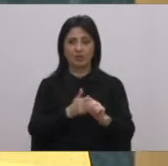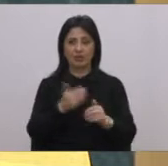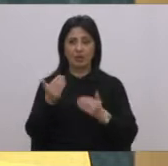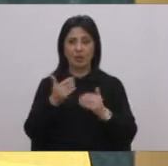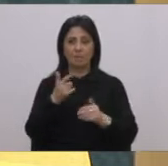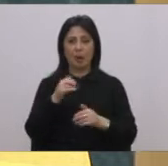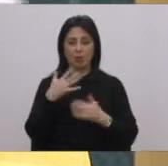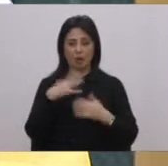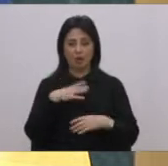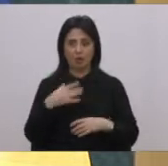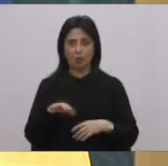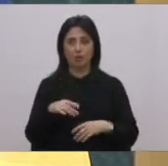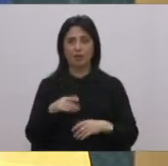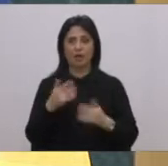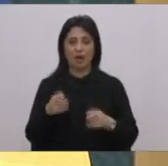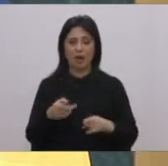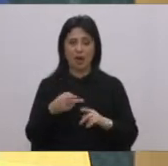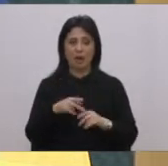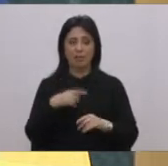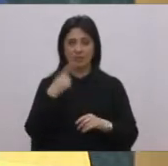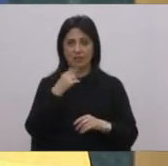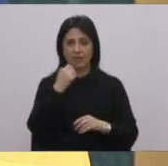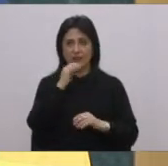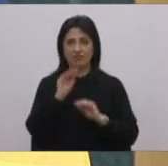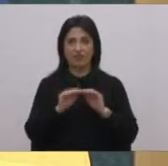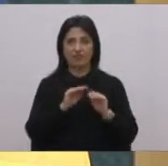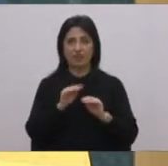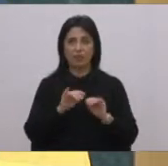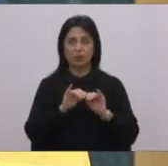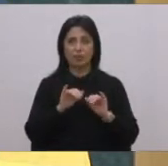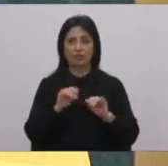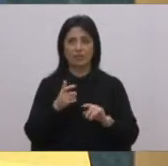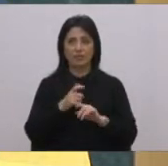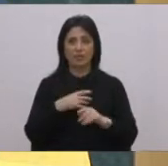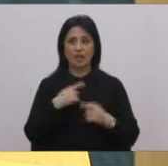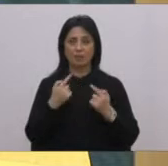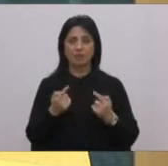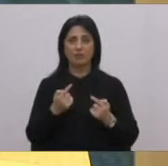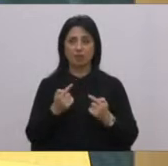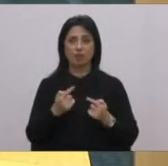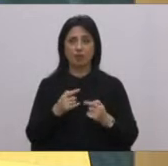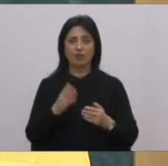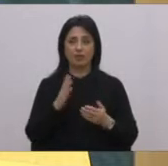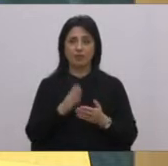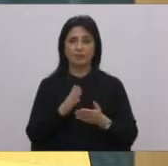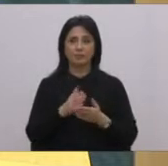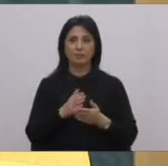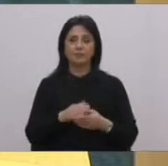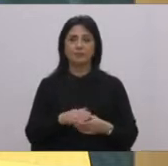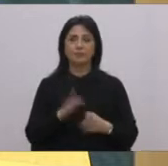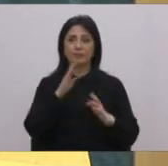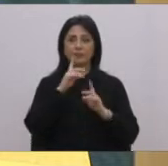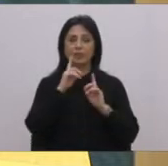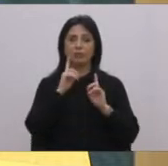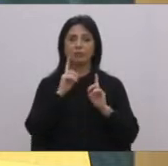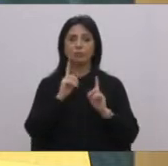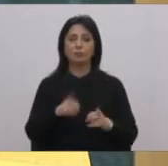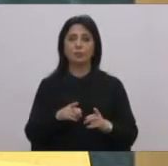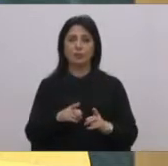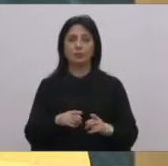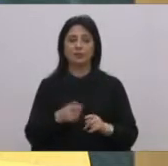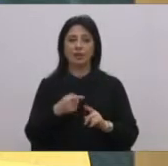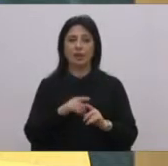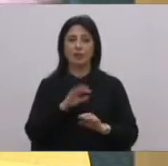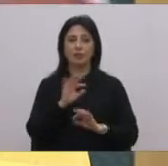ბაკურიანში უკვე იყო და აი ამ სახით ინფრასტრუქტურული განვითარება ძალიან მნიშვნელოვანი არის. ბუნებრივია,